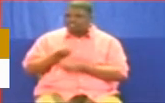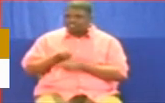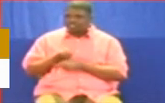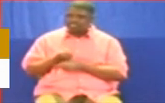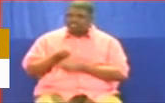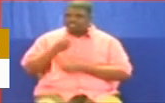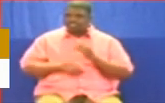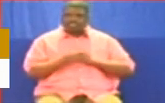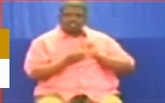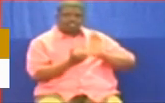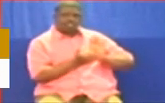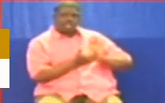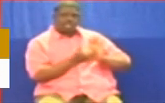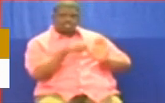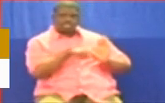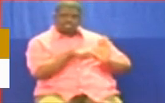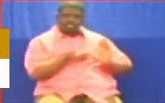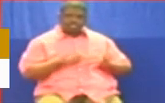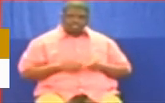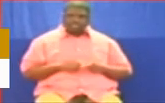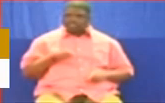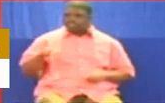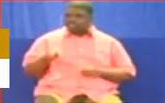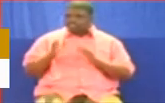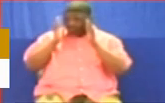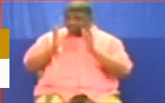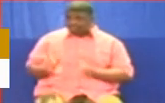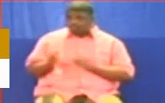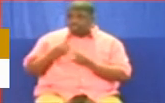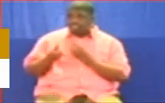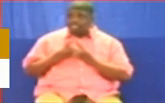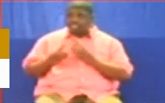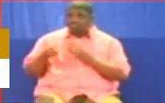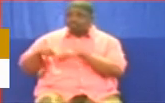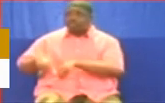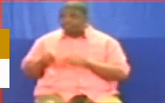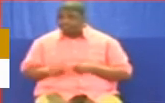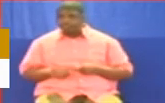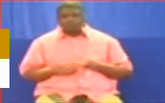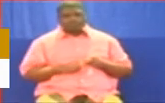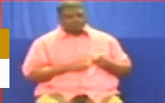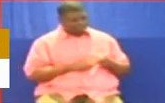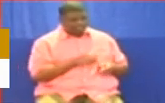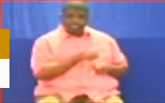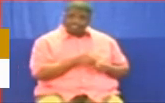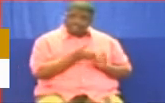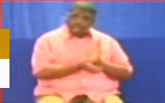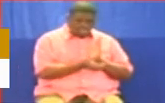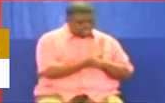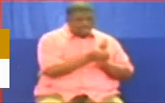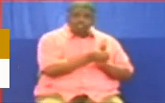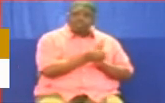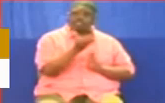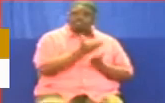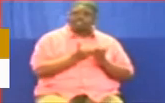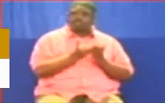act. Kwa maana hiyo kile ambacho waheshimiwa bunge wanakisemea kwamba kingekuwa touched somewhere rather than kwa